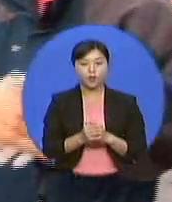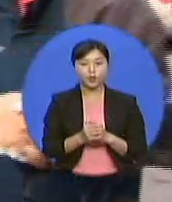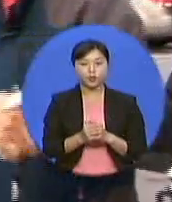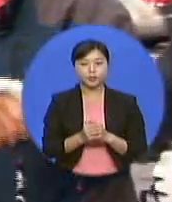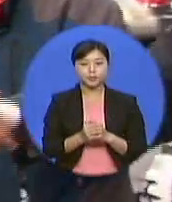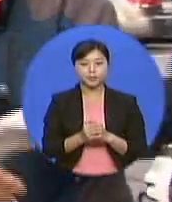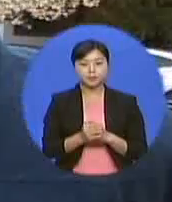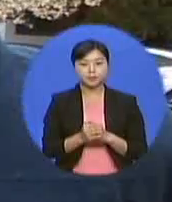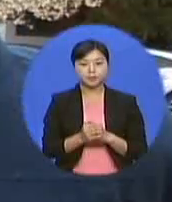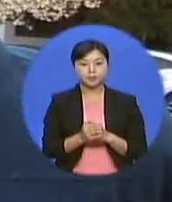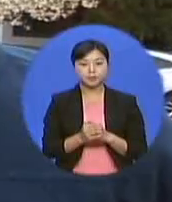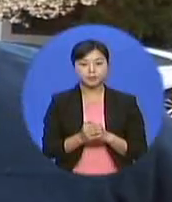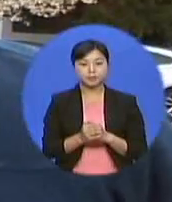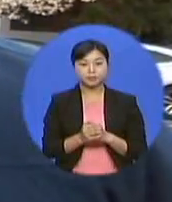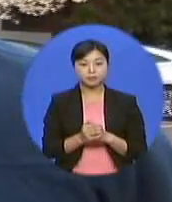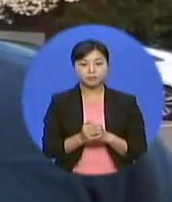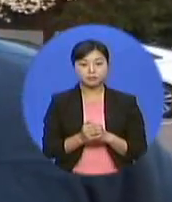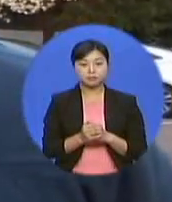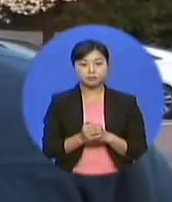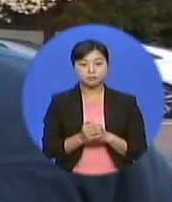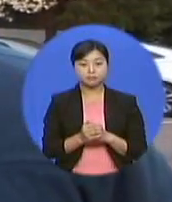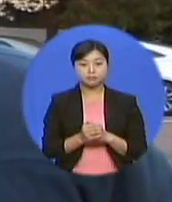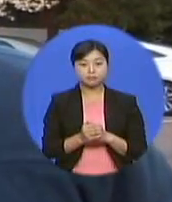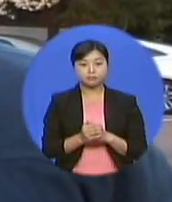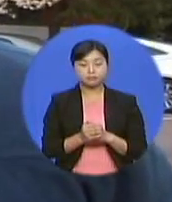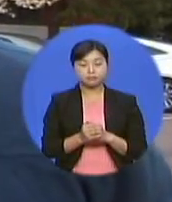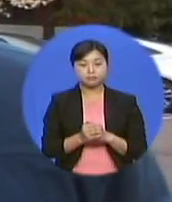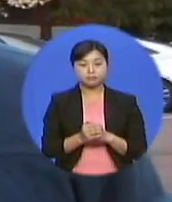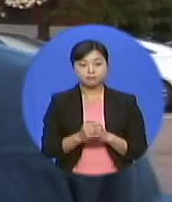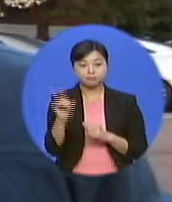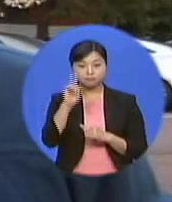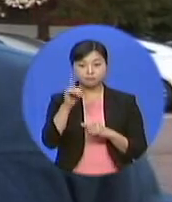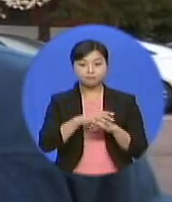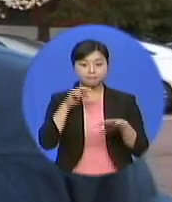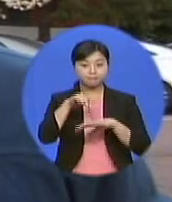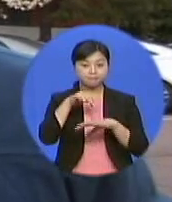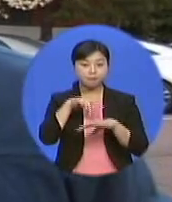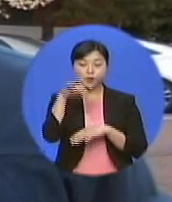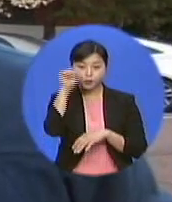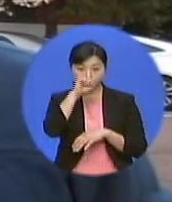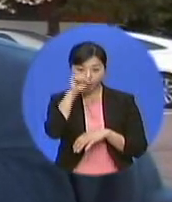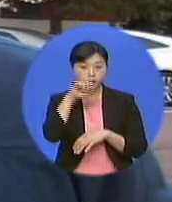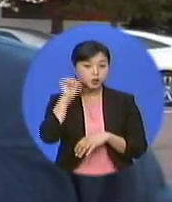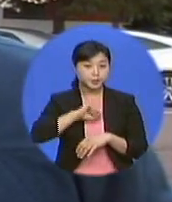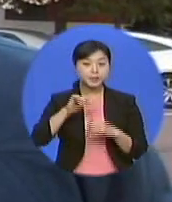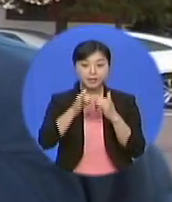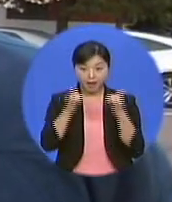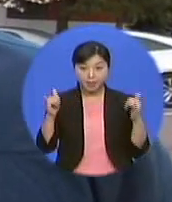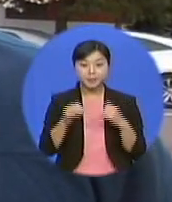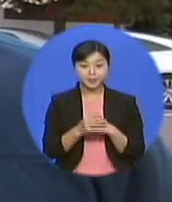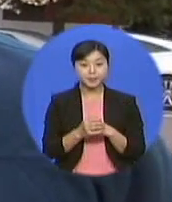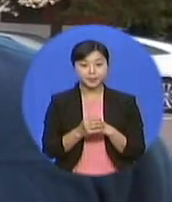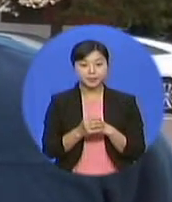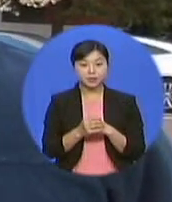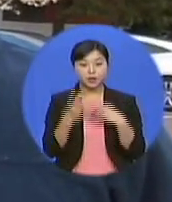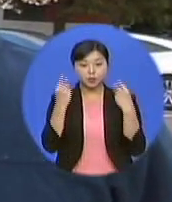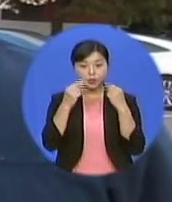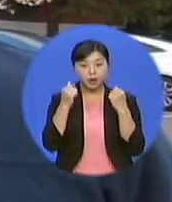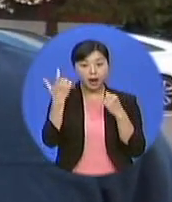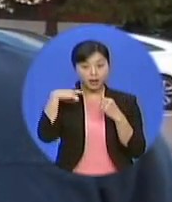장갑을 끼야 돼. 우리 워킹을 좋아하시는 분들이 그냥